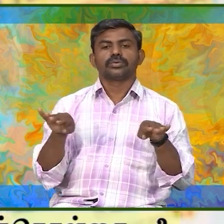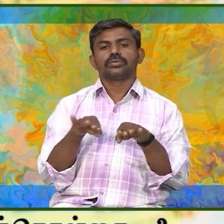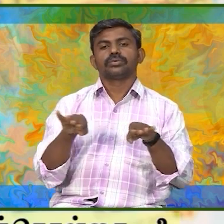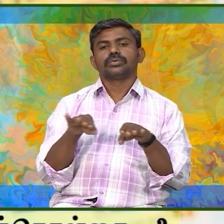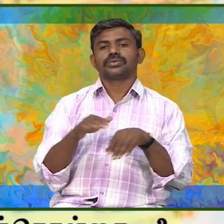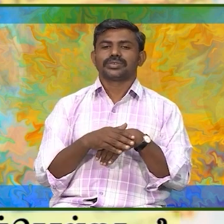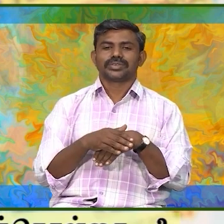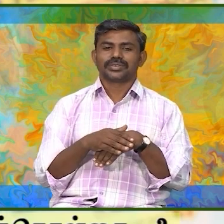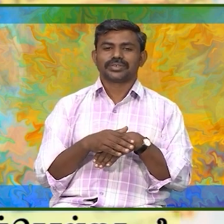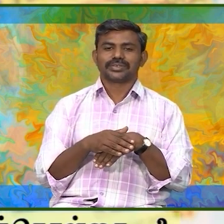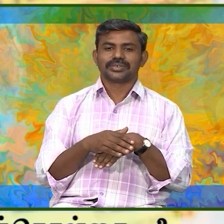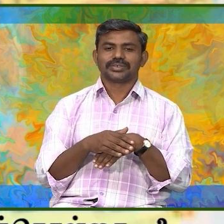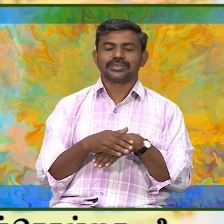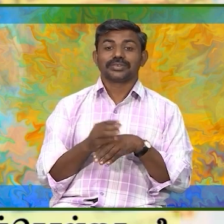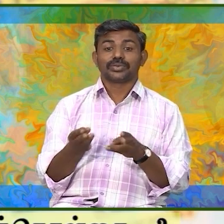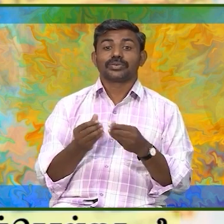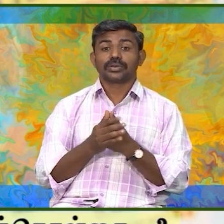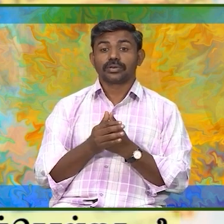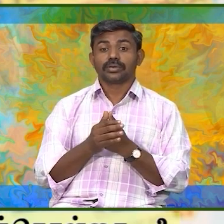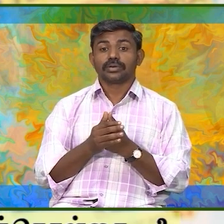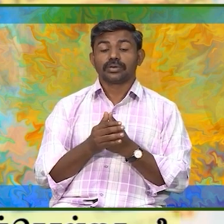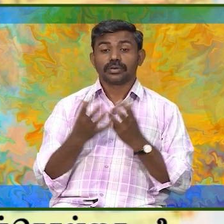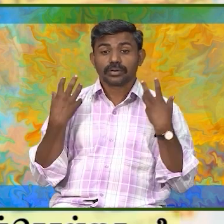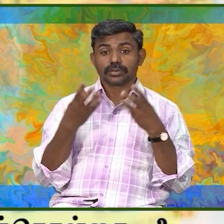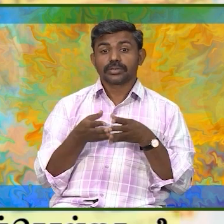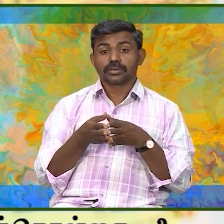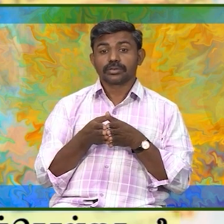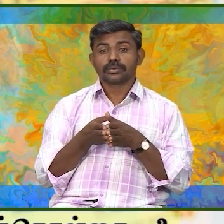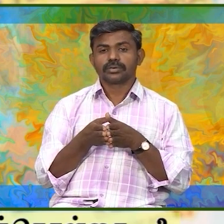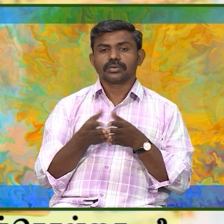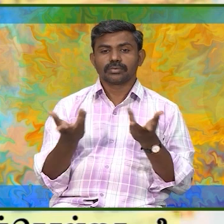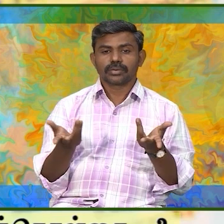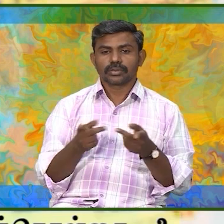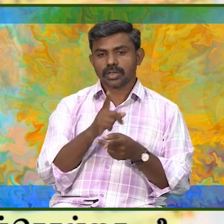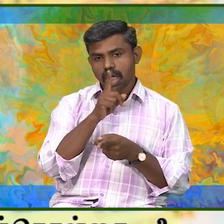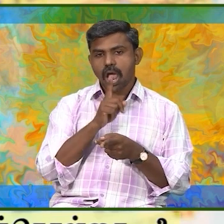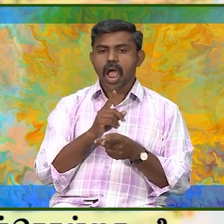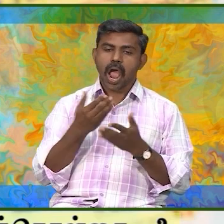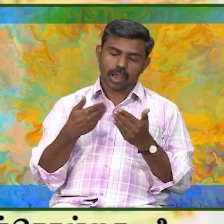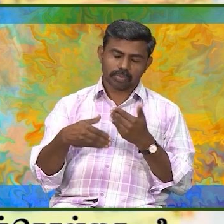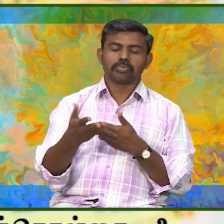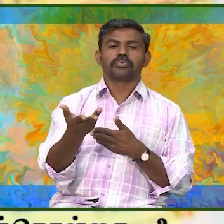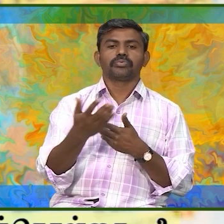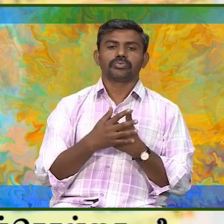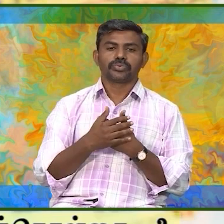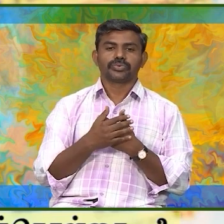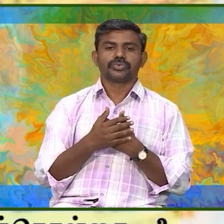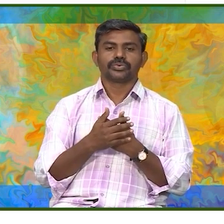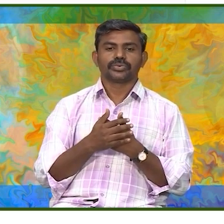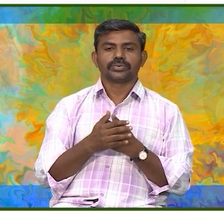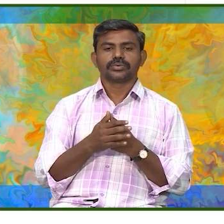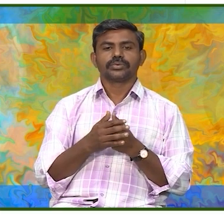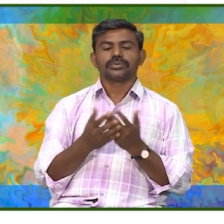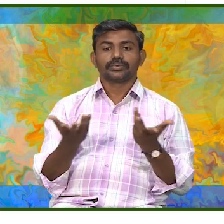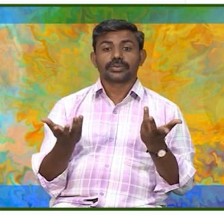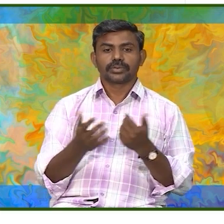பக்கத்து வீட்டோட சுமூகமாக இருந்தால் தான் ஒரு சில பிரச்சனைகளுக்கு பிரச்சனை வராது. அது பிரச்சனையே கிடையாது, நீ அவங்கக்கிட்ட பகைமையை